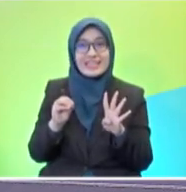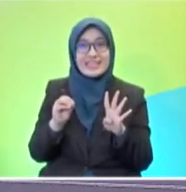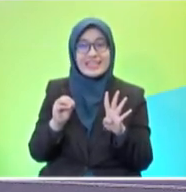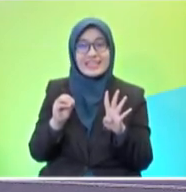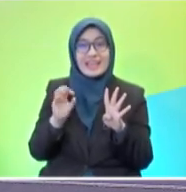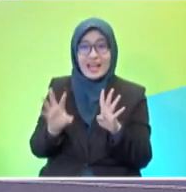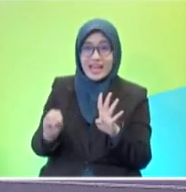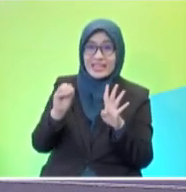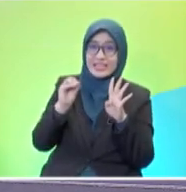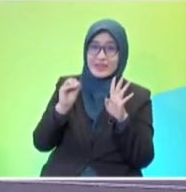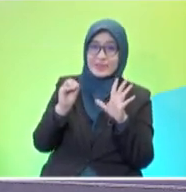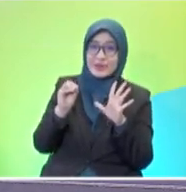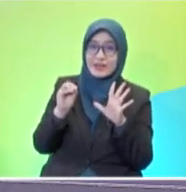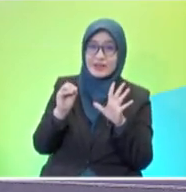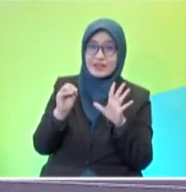4 5